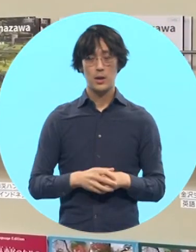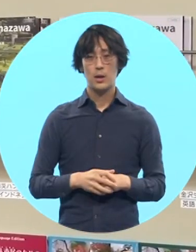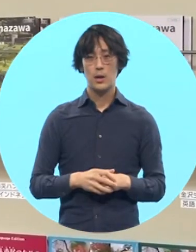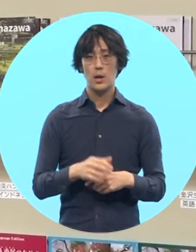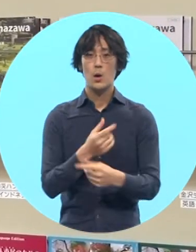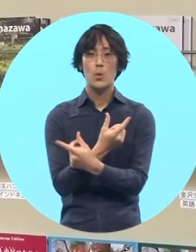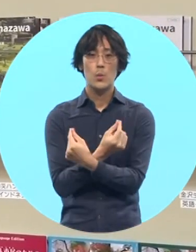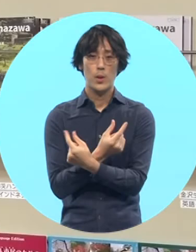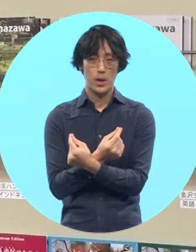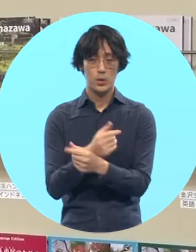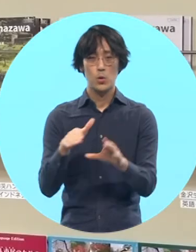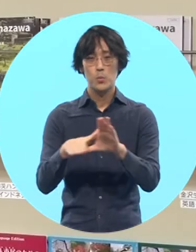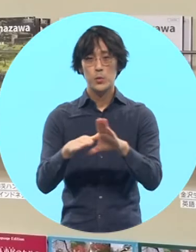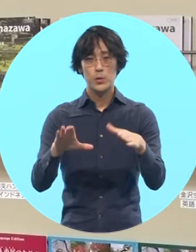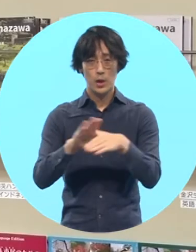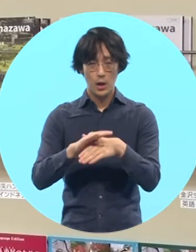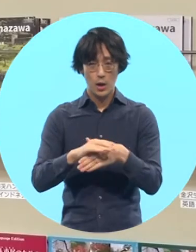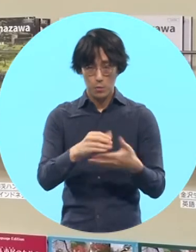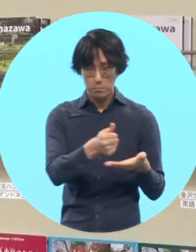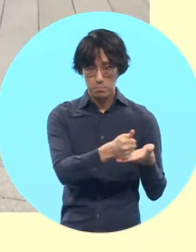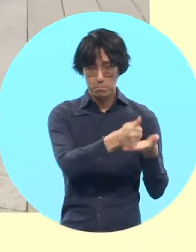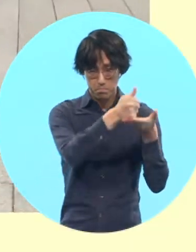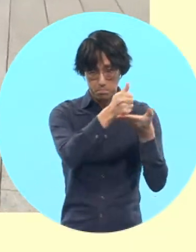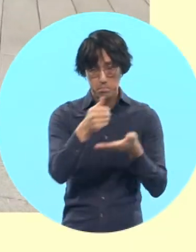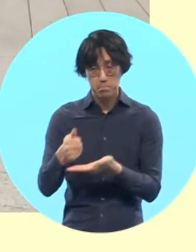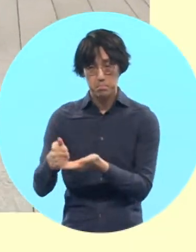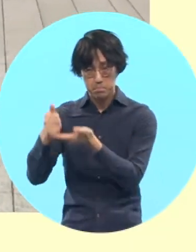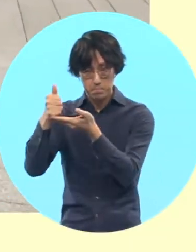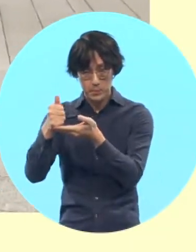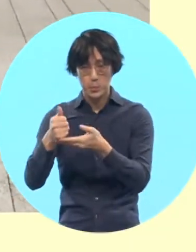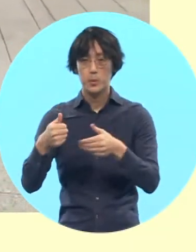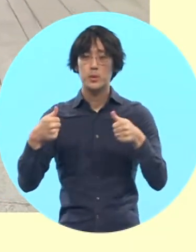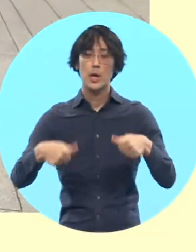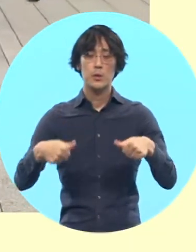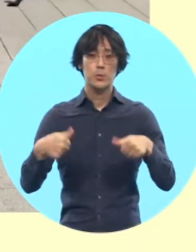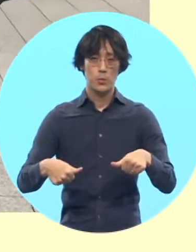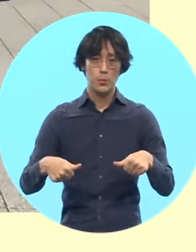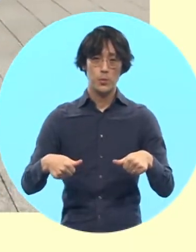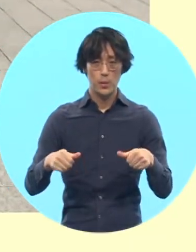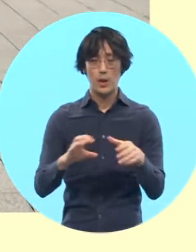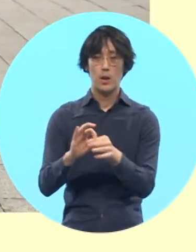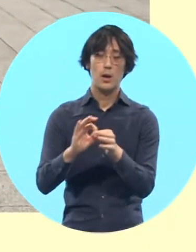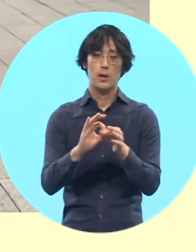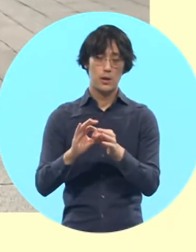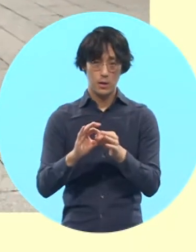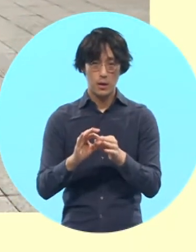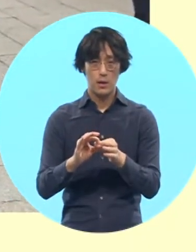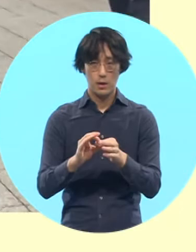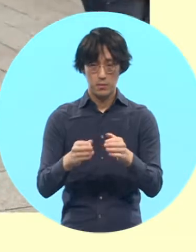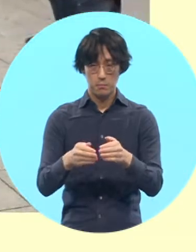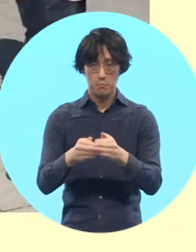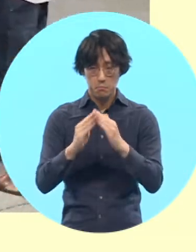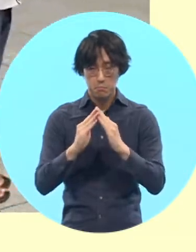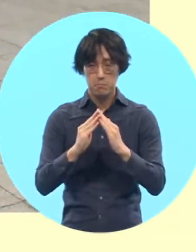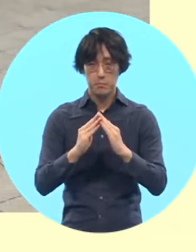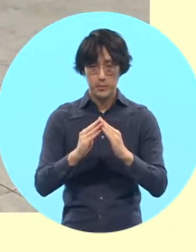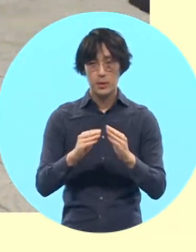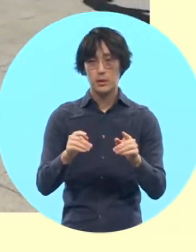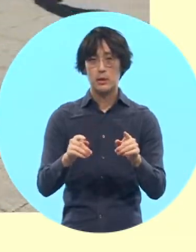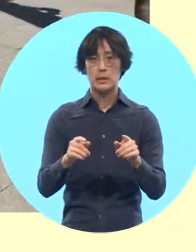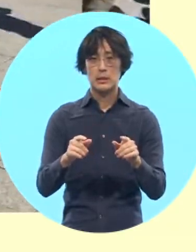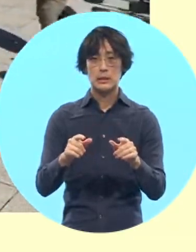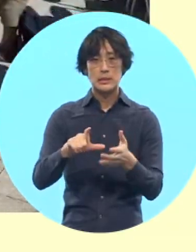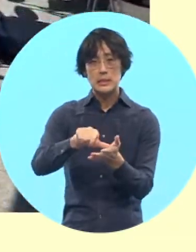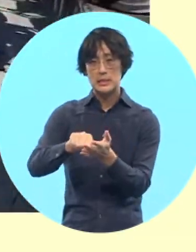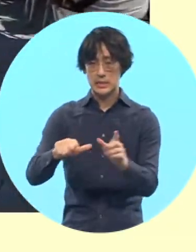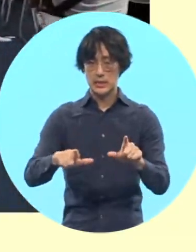いの文化的な違いを認め合い、対等な関係を築こうとしながら地域社会で共